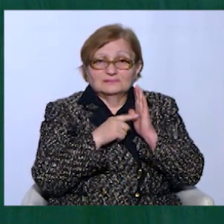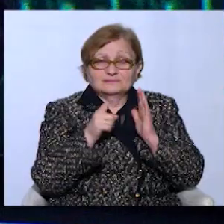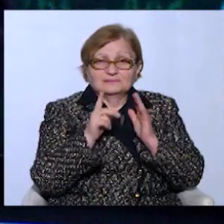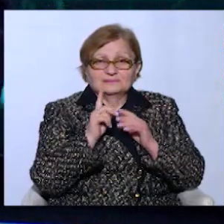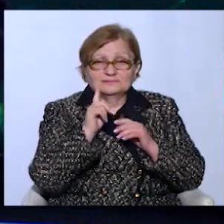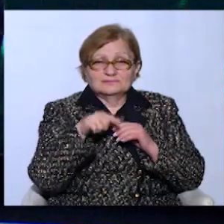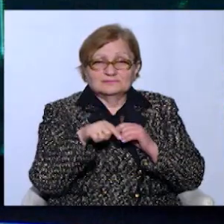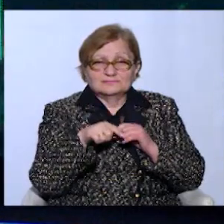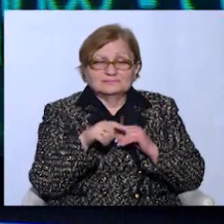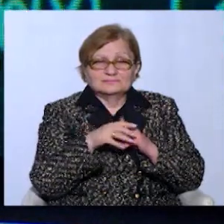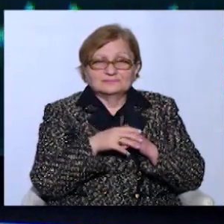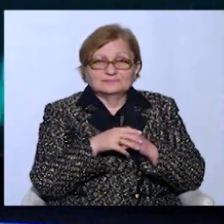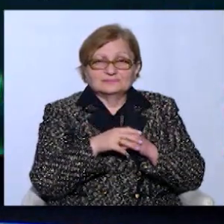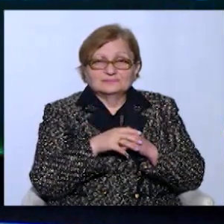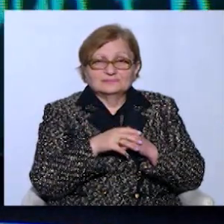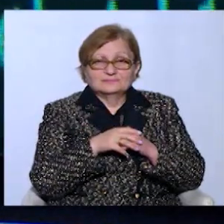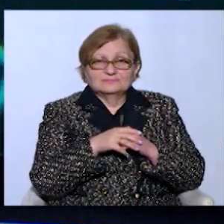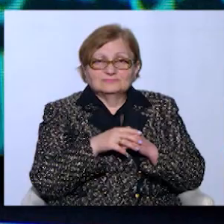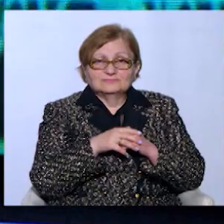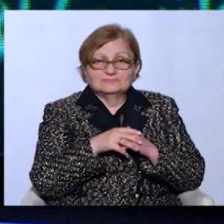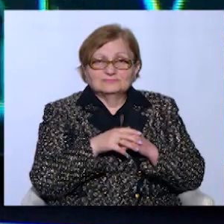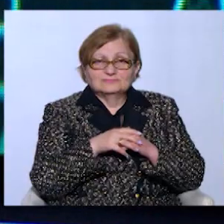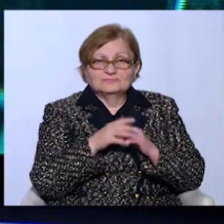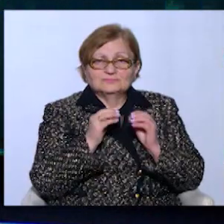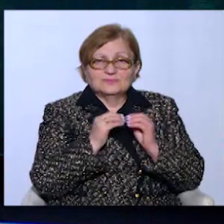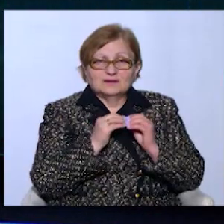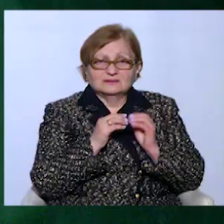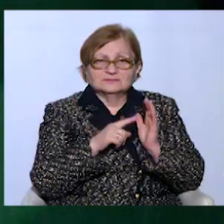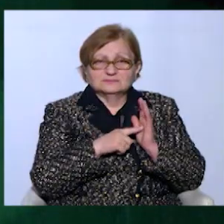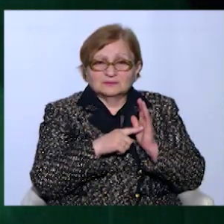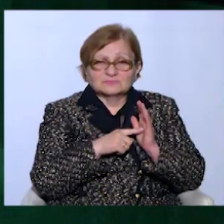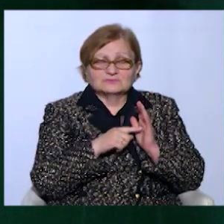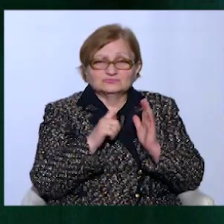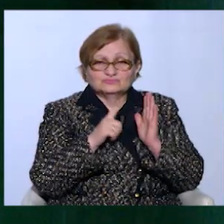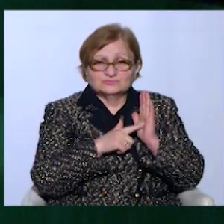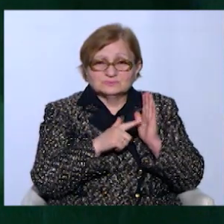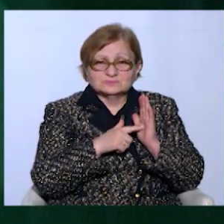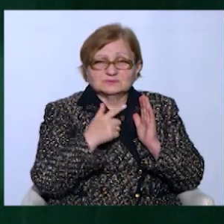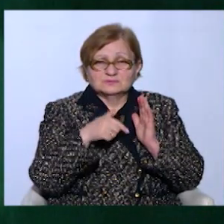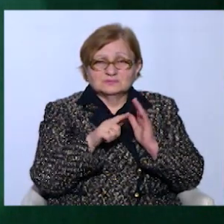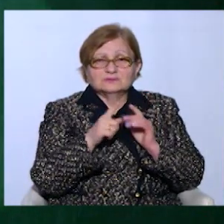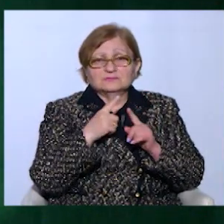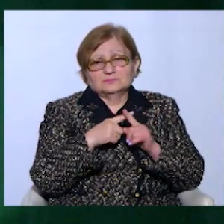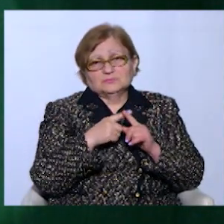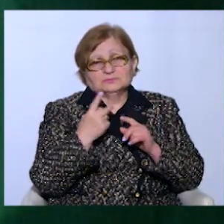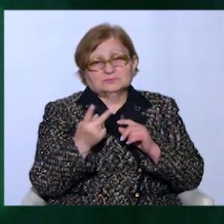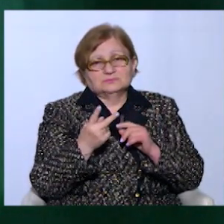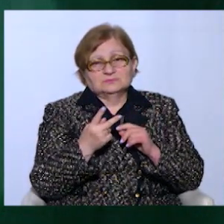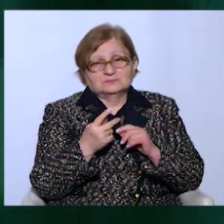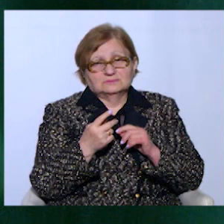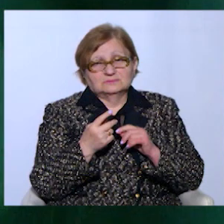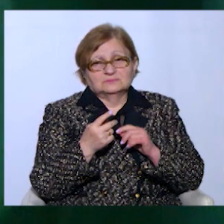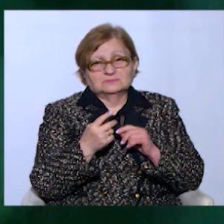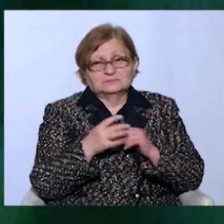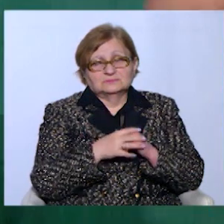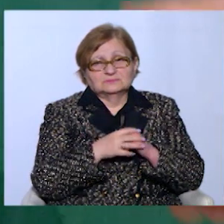განრიგებადობა. გაახსენეთ კიდევ ეს ცნება. ეს არის 10 გამრავლებული 7-ზე. დამატებული 2 გამრავლებული